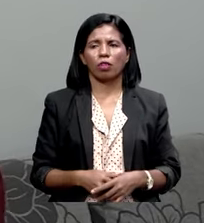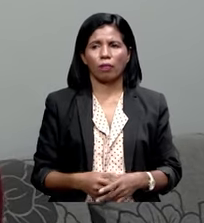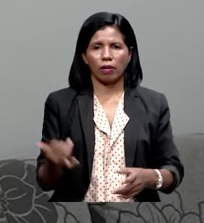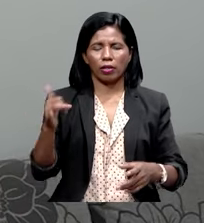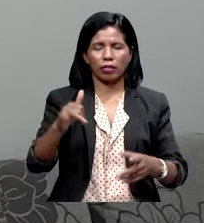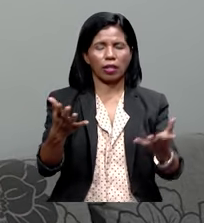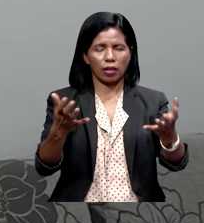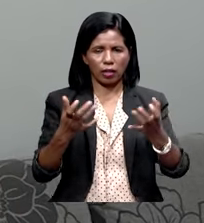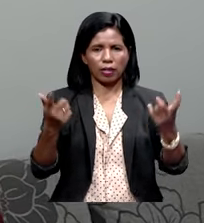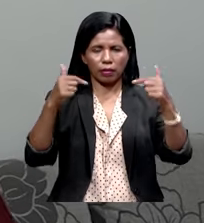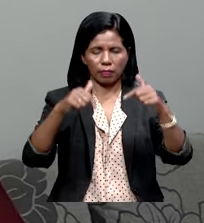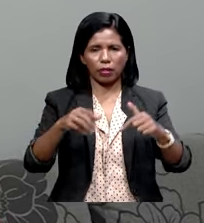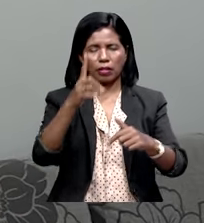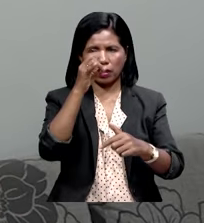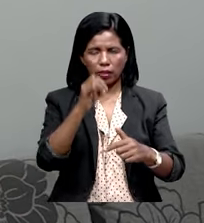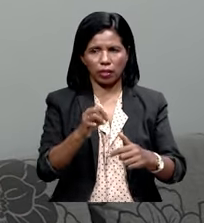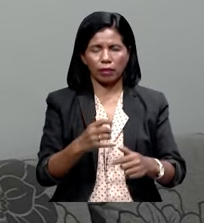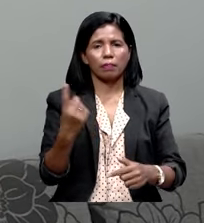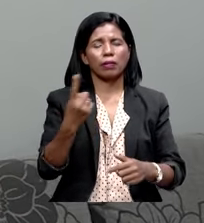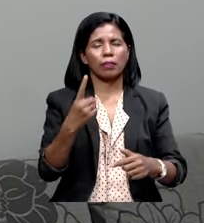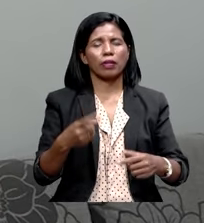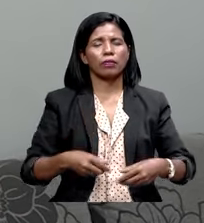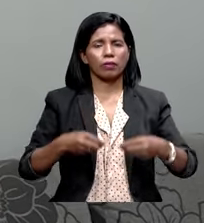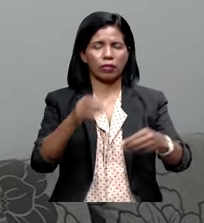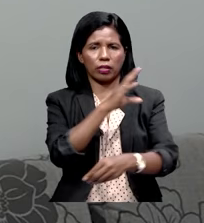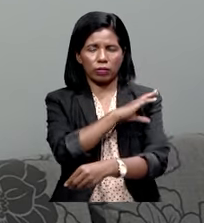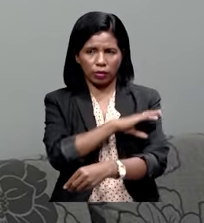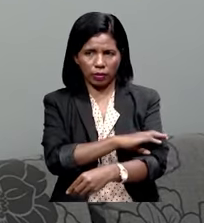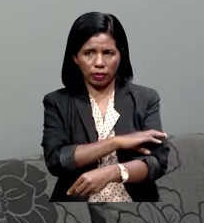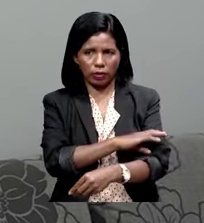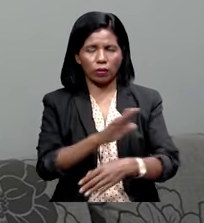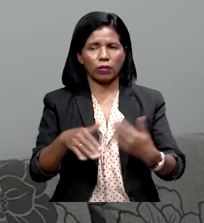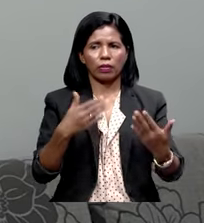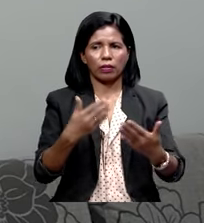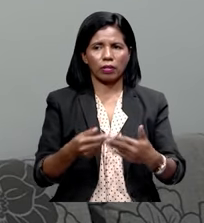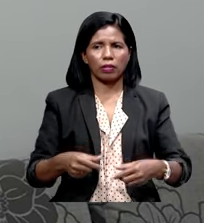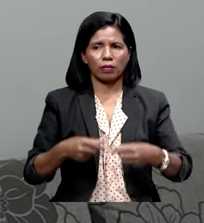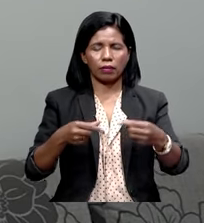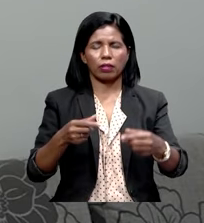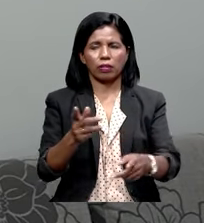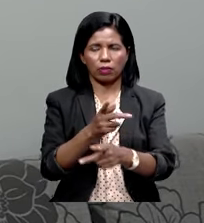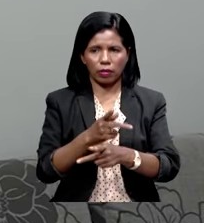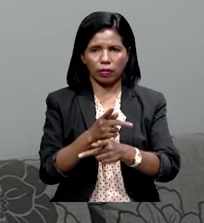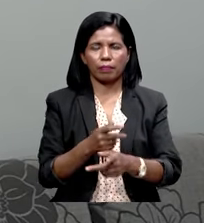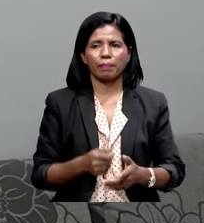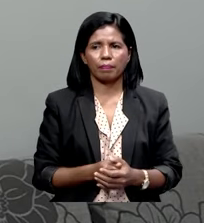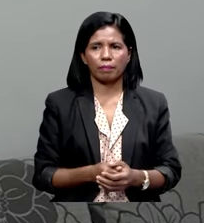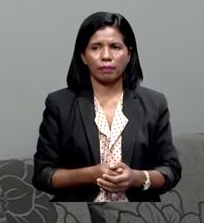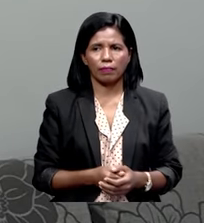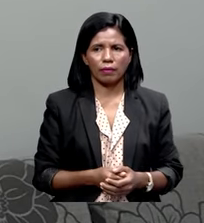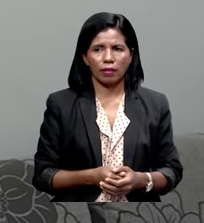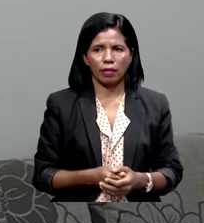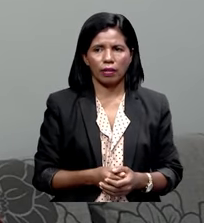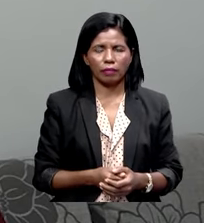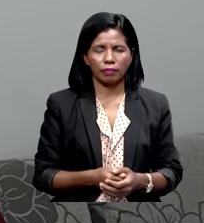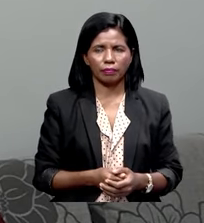lomba-lomba mau datang ke sini hanya keamanan dengan apa Matam harus over hati-hati itu